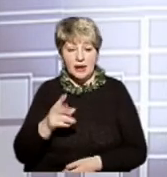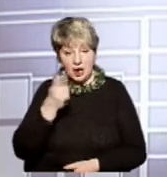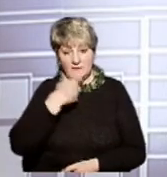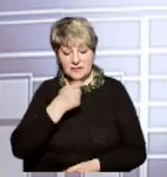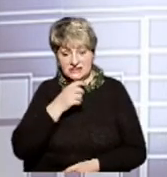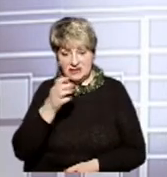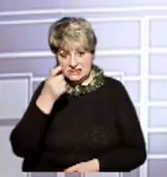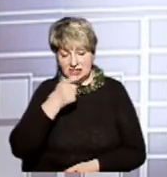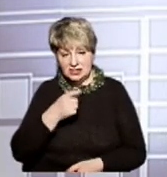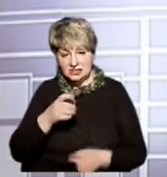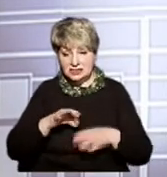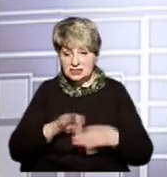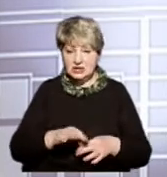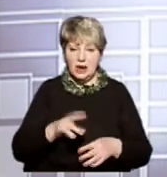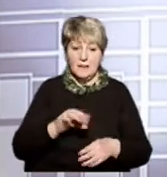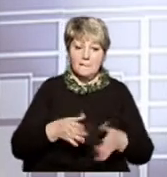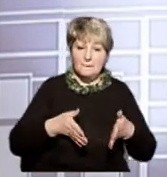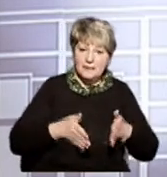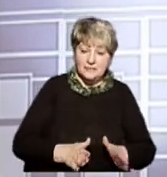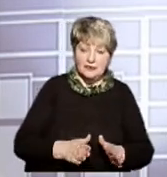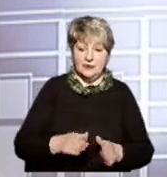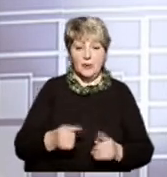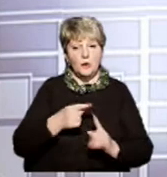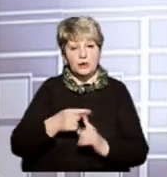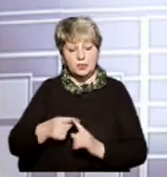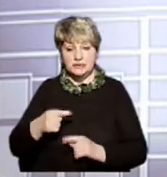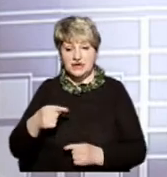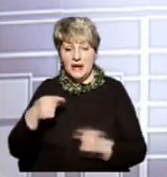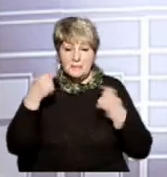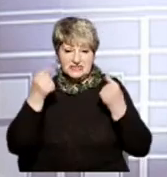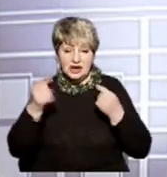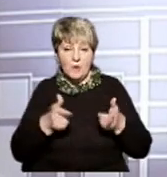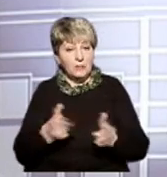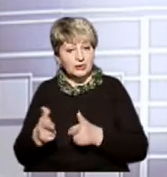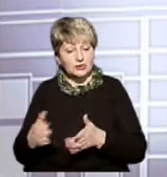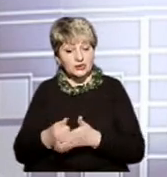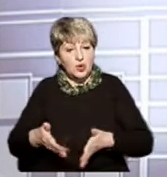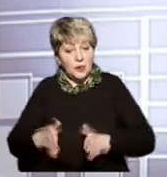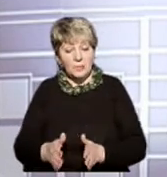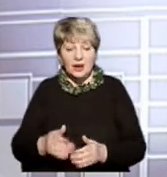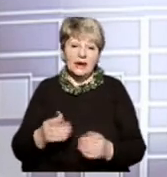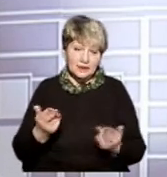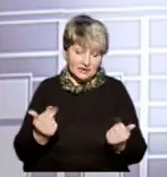в пологах, і по підготовці до пологів, плюс психологічно підготовлювати їх до пологів. Ну, і, звичайно, ми